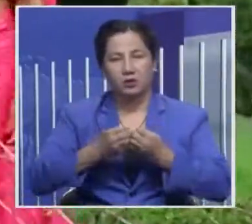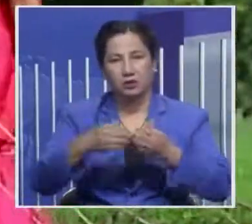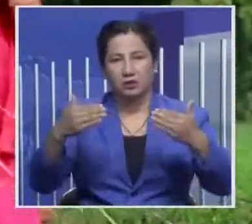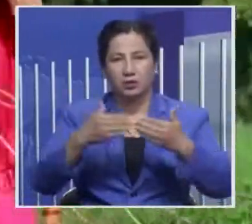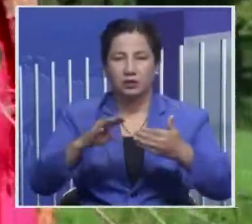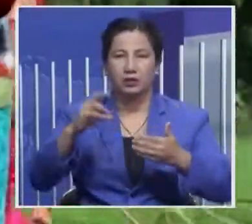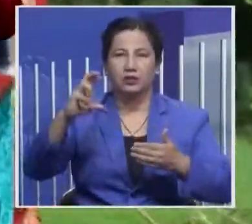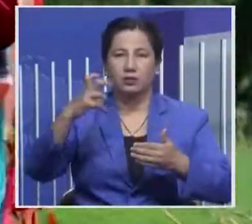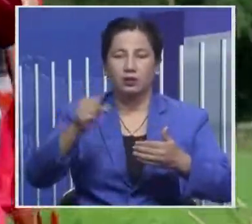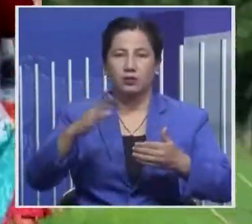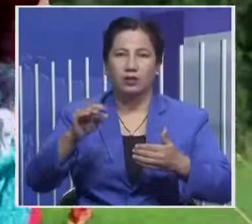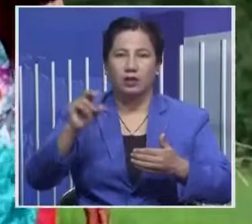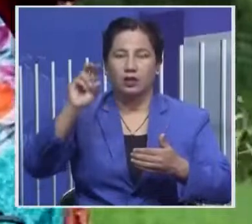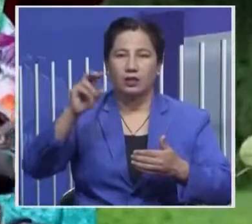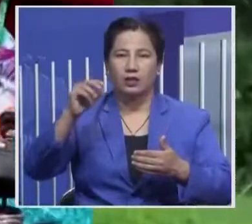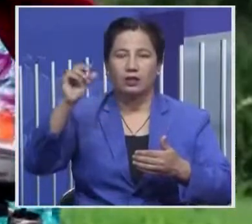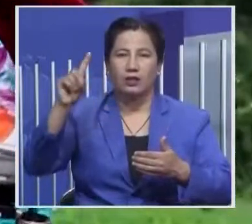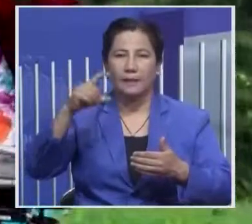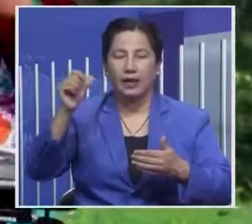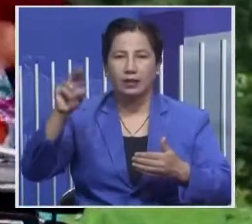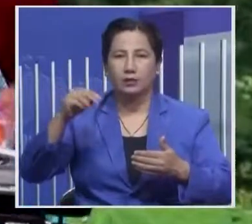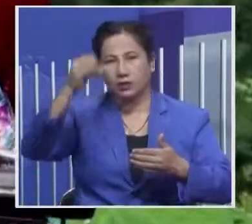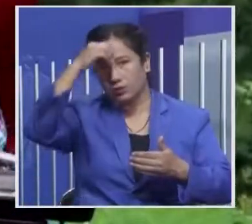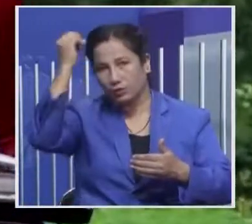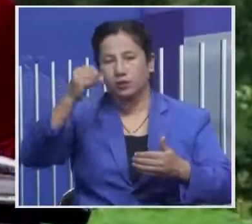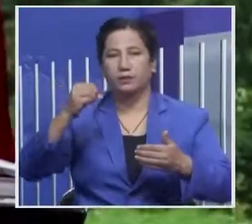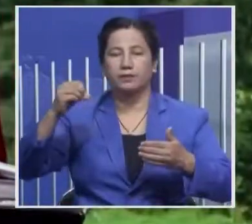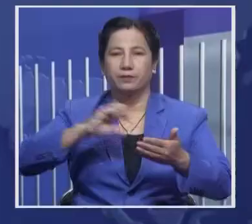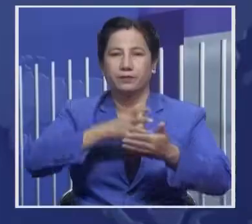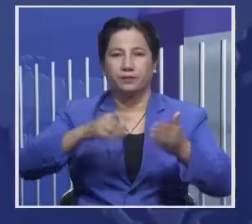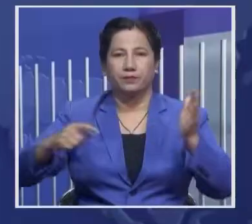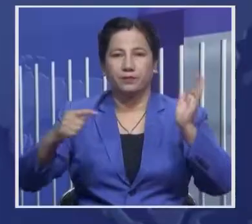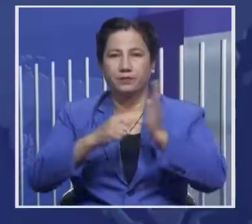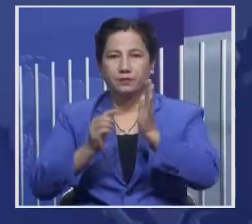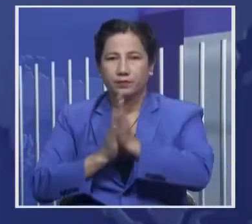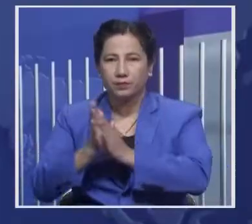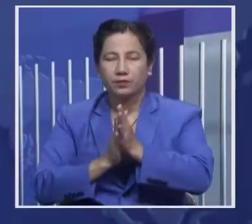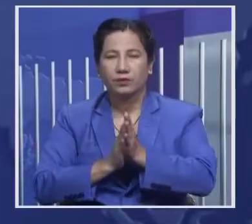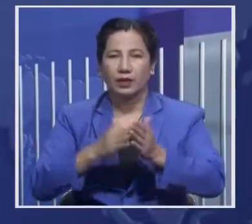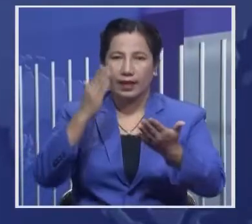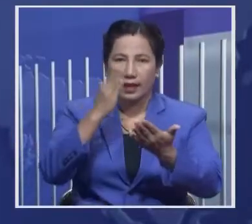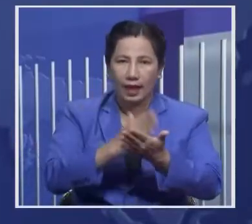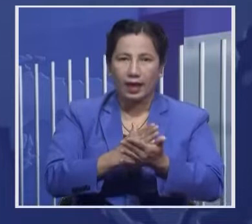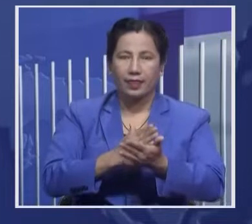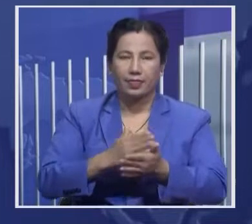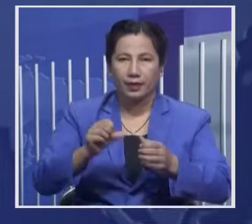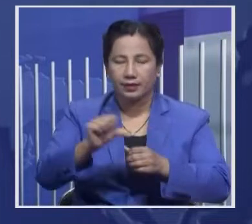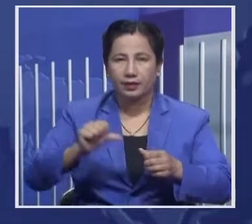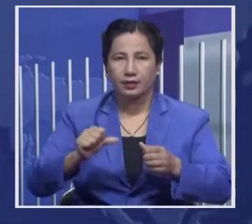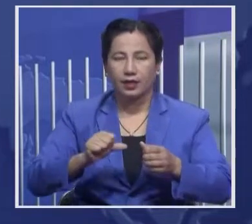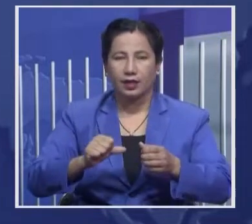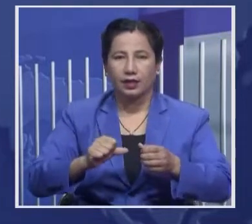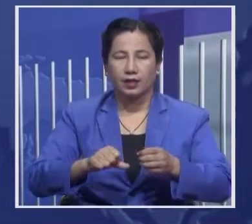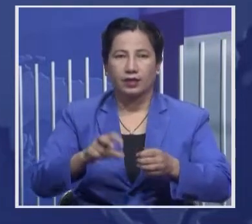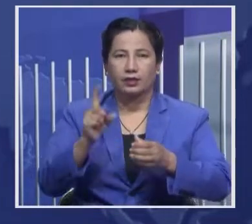दुर्गा उपाध्याय, नेपाल टेलिभिजन, सुदूरपश्चिम प्रदेश, कञ्चनपुर। आदिवासी जनजातिमा सूचीकृत कञ्चनपुरका